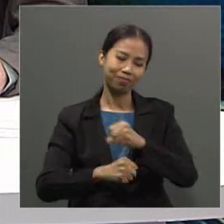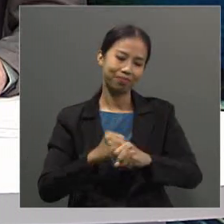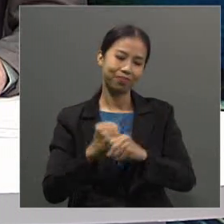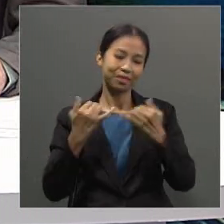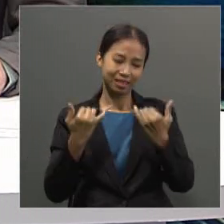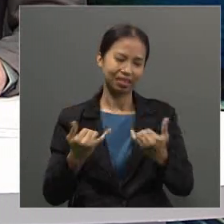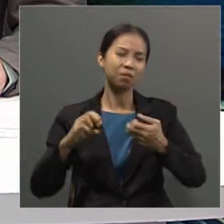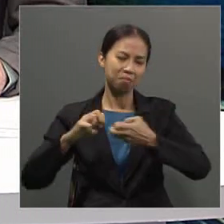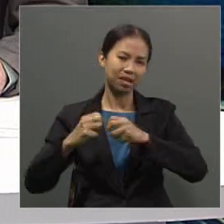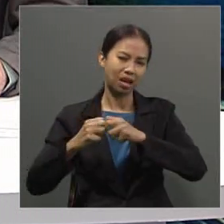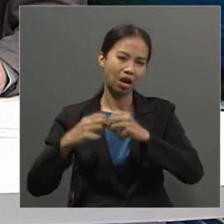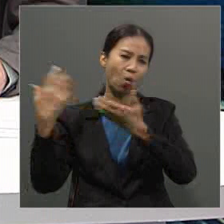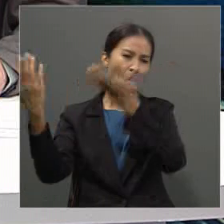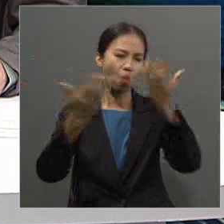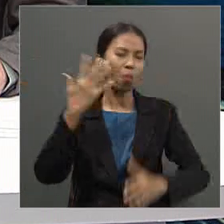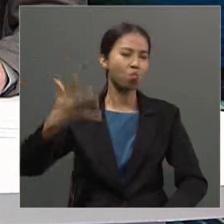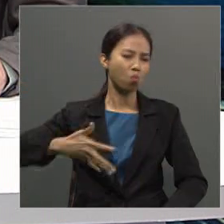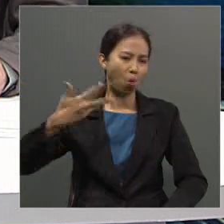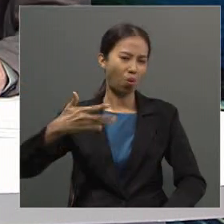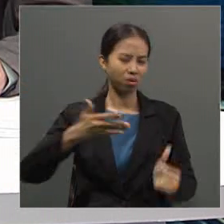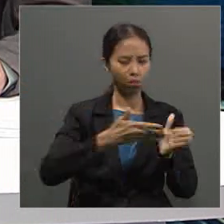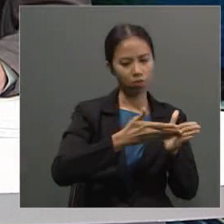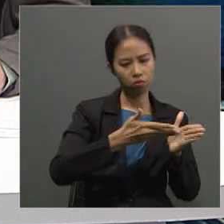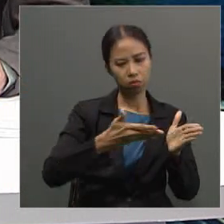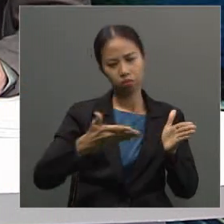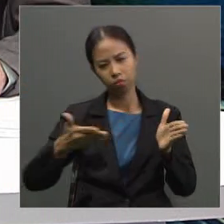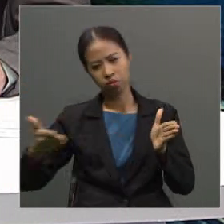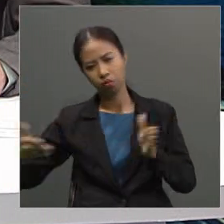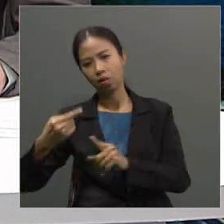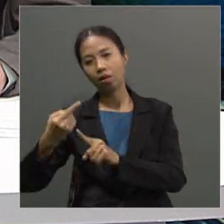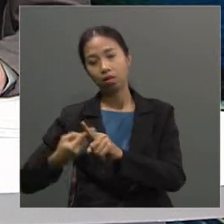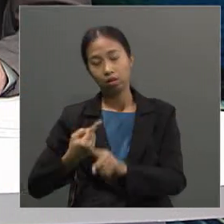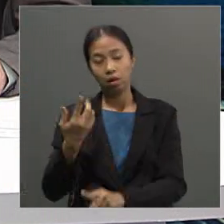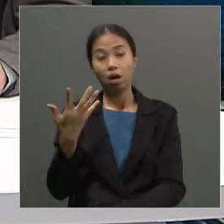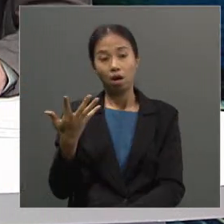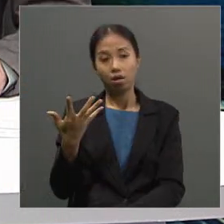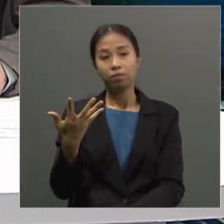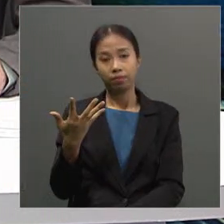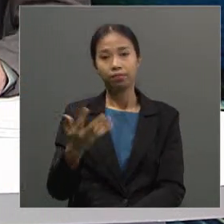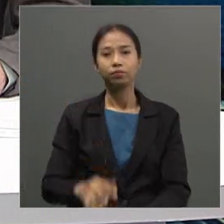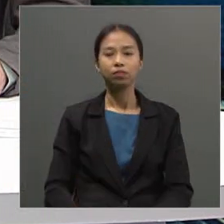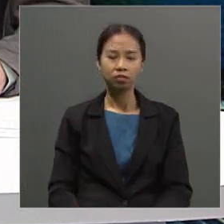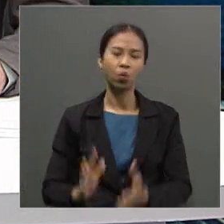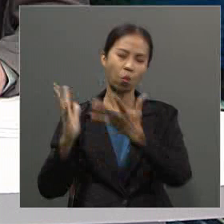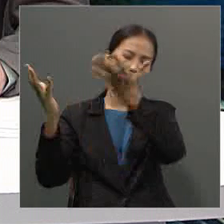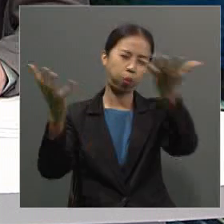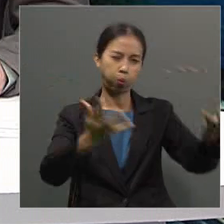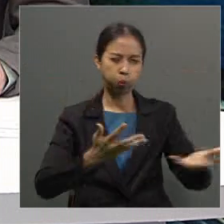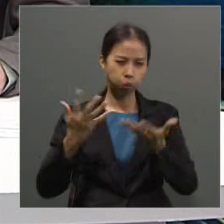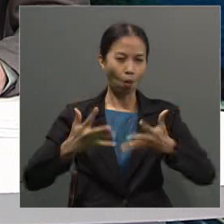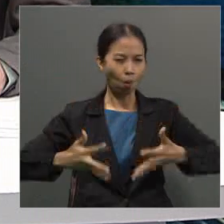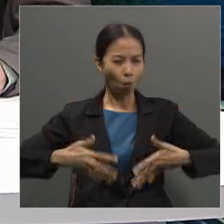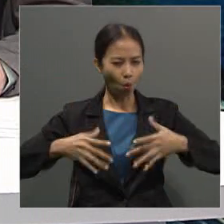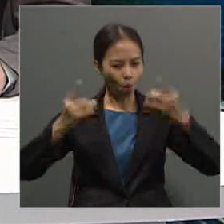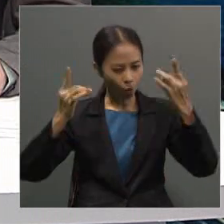กรมอุตุบอกแล้วด้วยว่ามันจะยาวอ่ะไปถึงประมาณปลายเดือนพฤษภาคมโอ้โหอากาศจะร้อนขนาดไหน